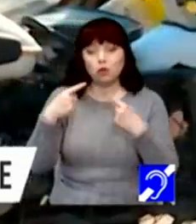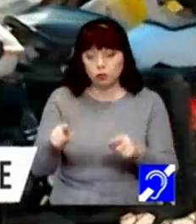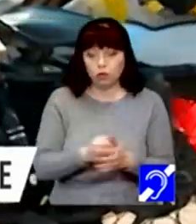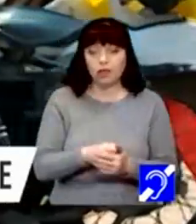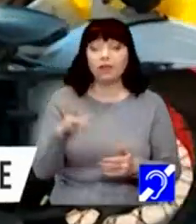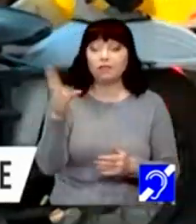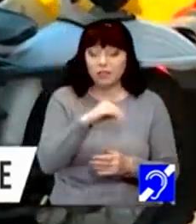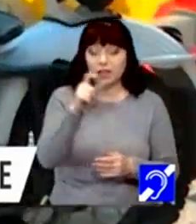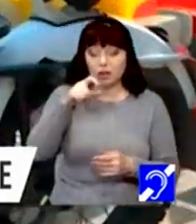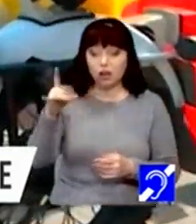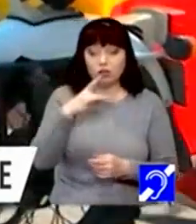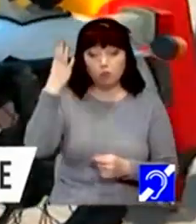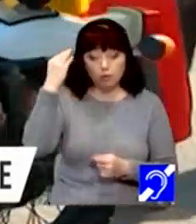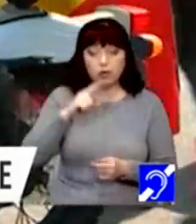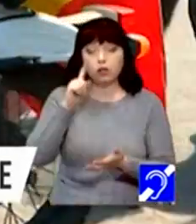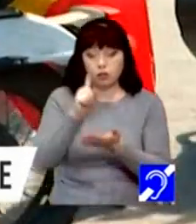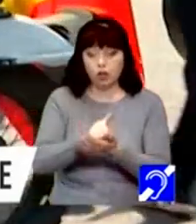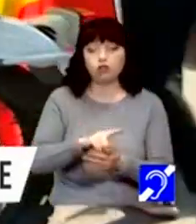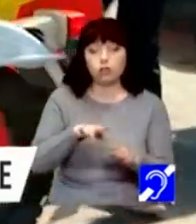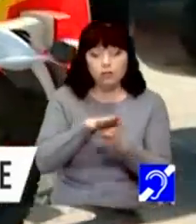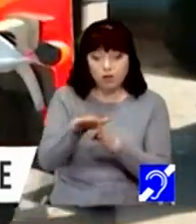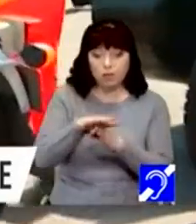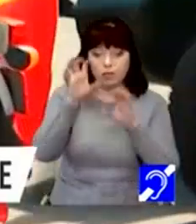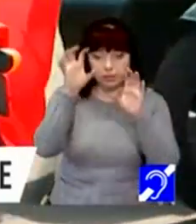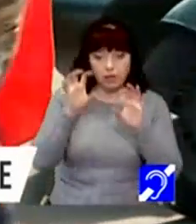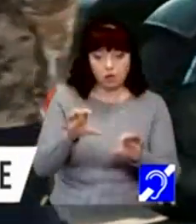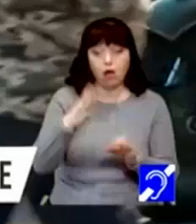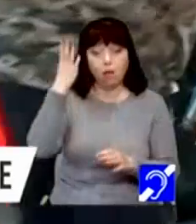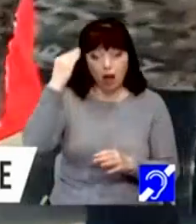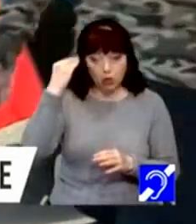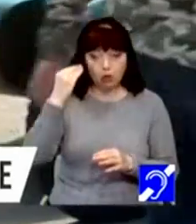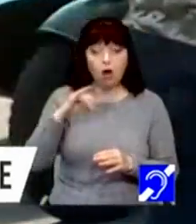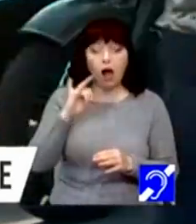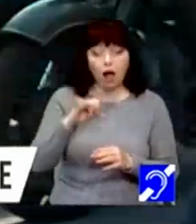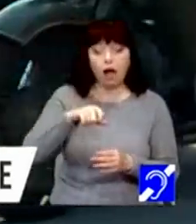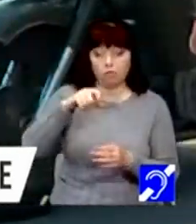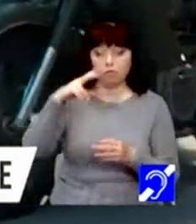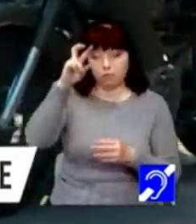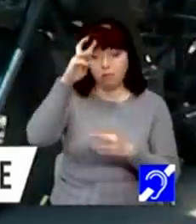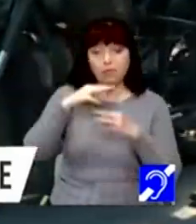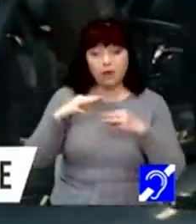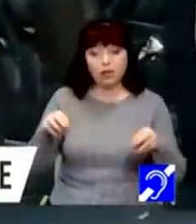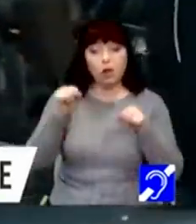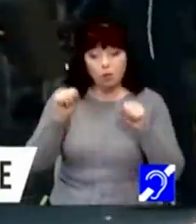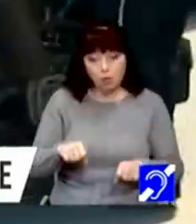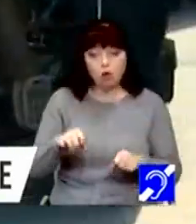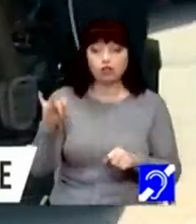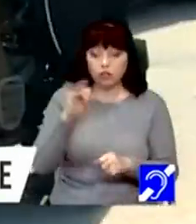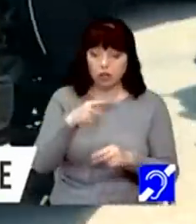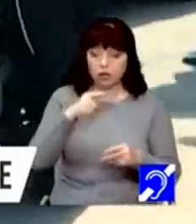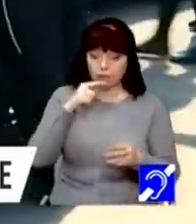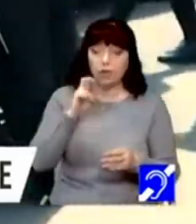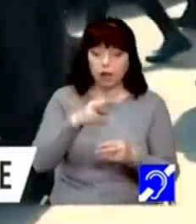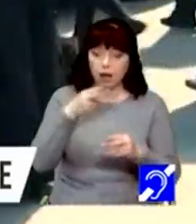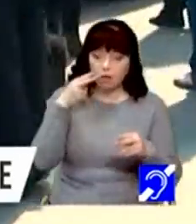mai spun că toți cetățenii Republicii Moldova trebuie să respecte legislația națională iar guvernul de la Chișinău poate și trebuie să intervină prin